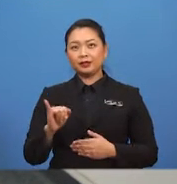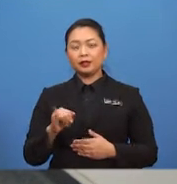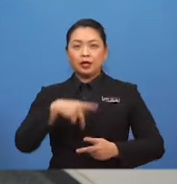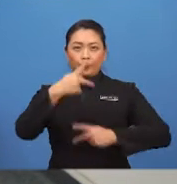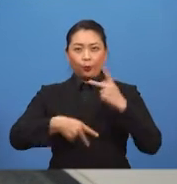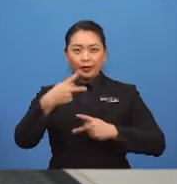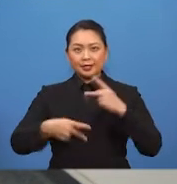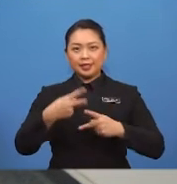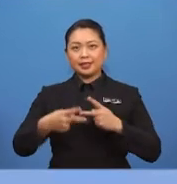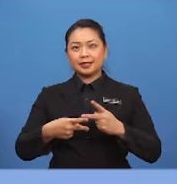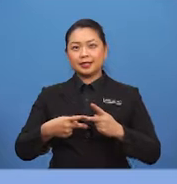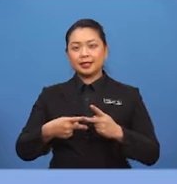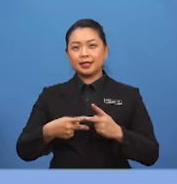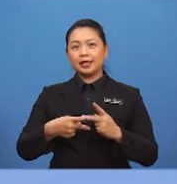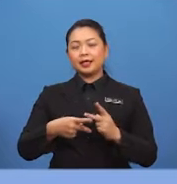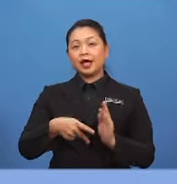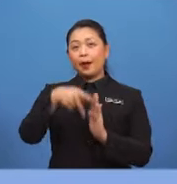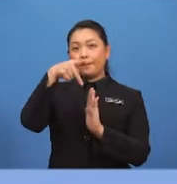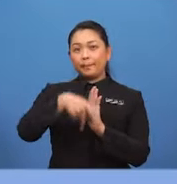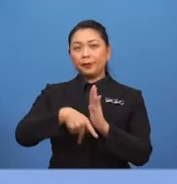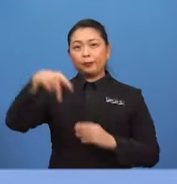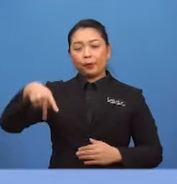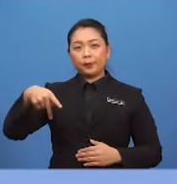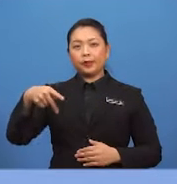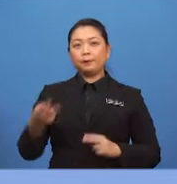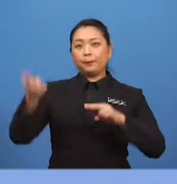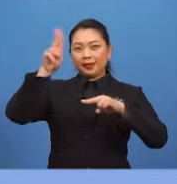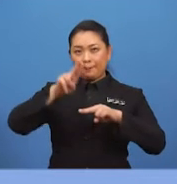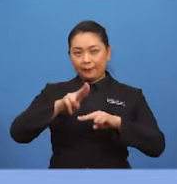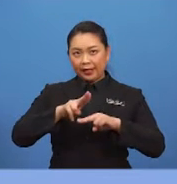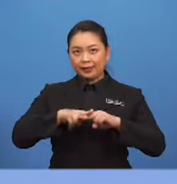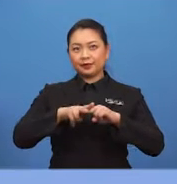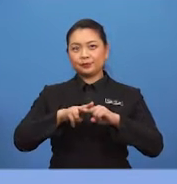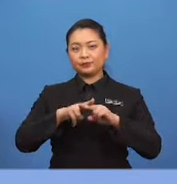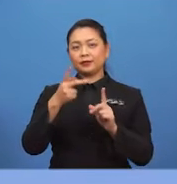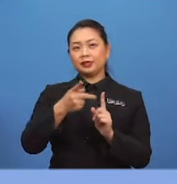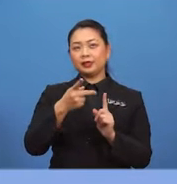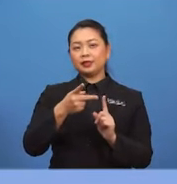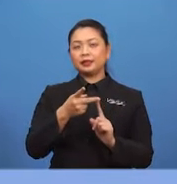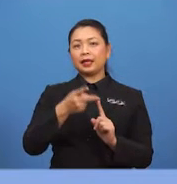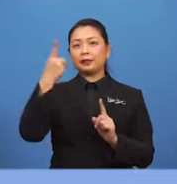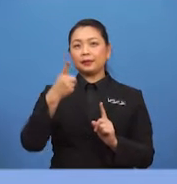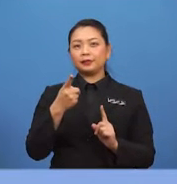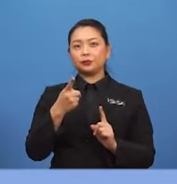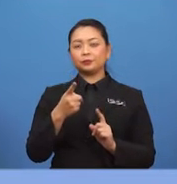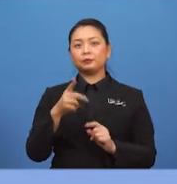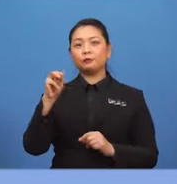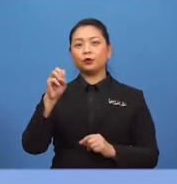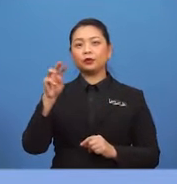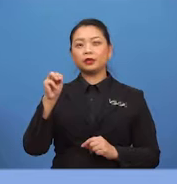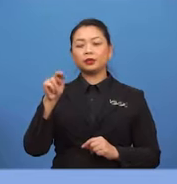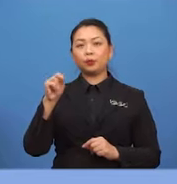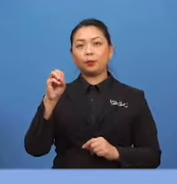melalui proses pempolimeran penambahan daripada monomernya